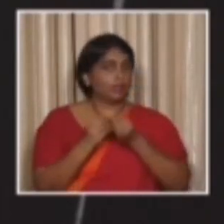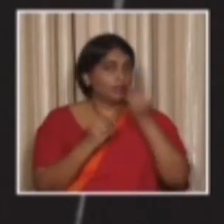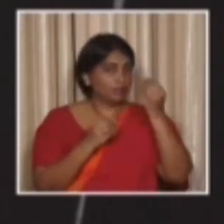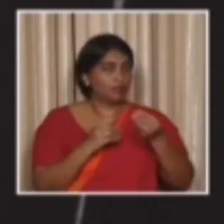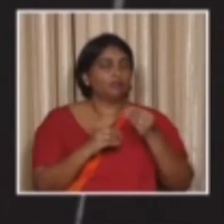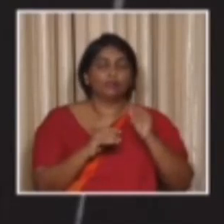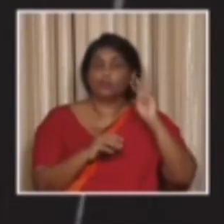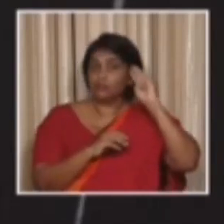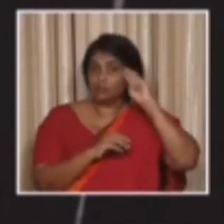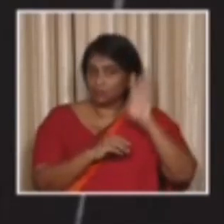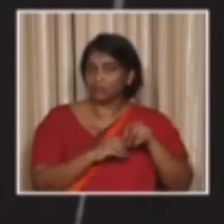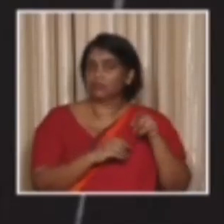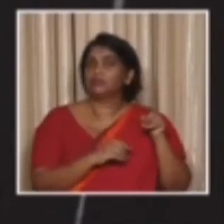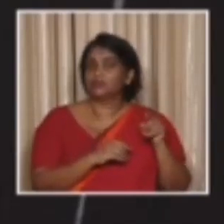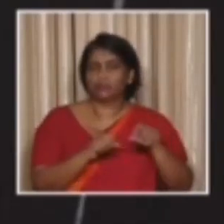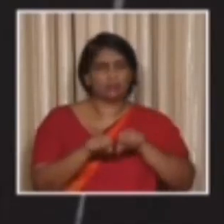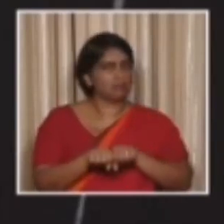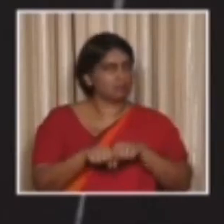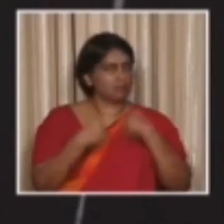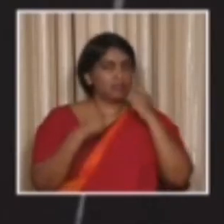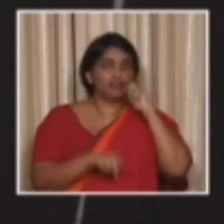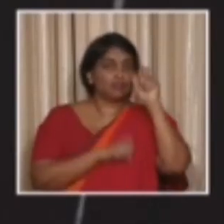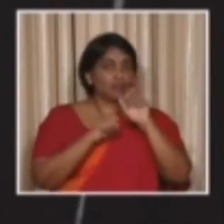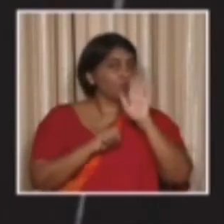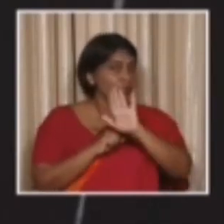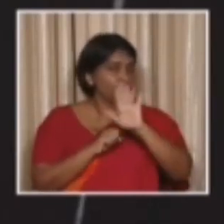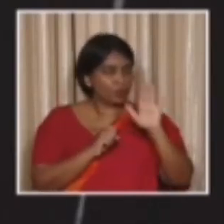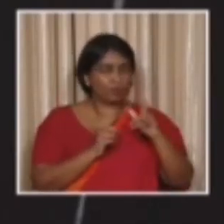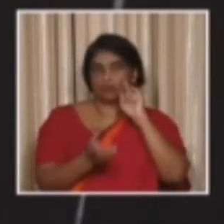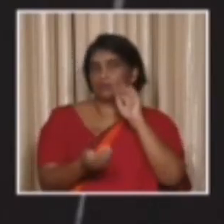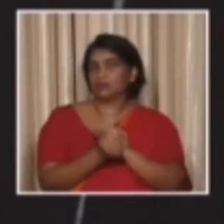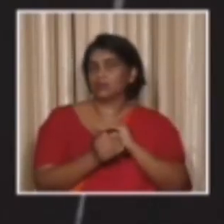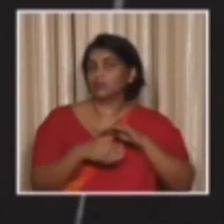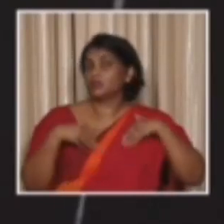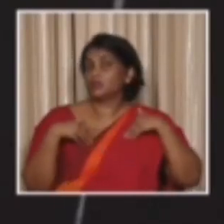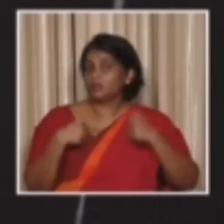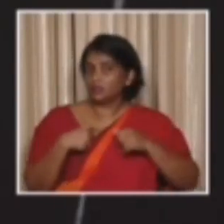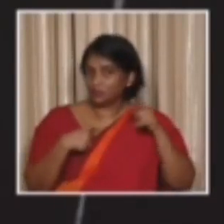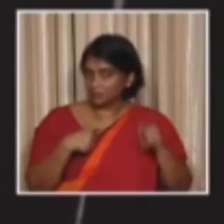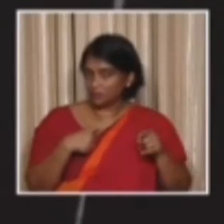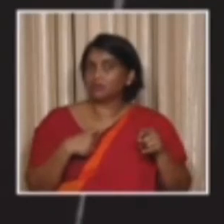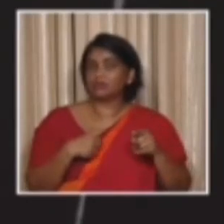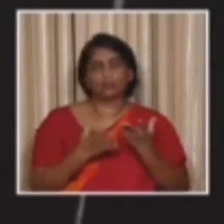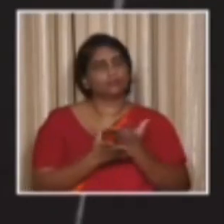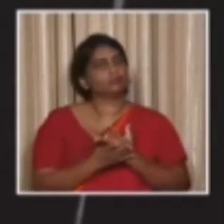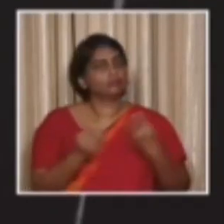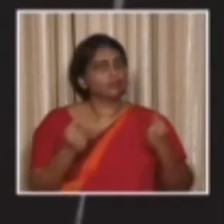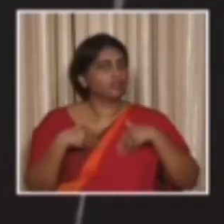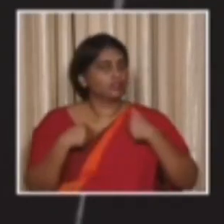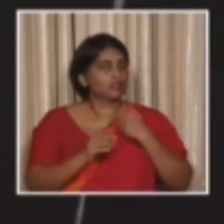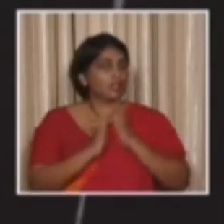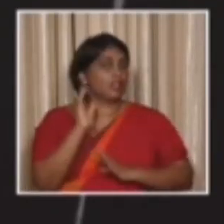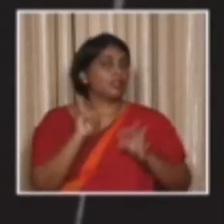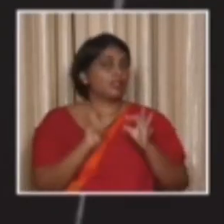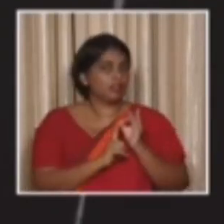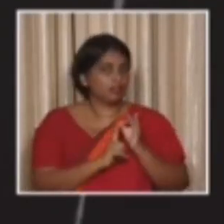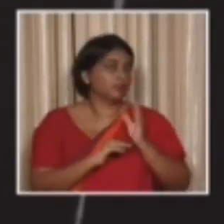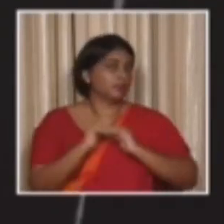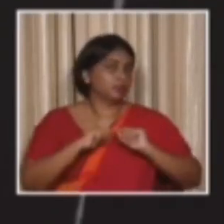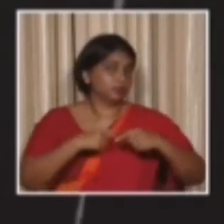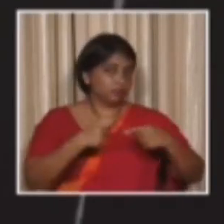தற்போது பாதிக்கப்பட்டுள்ளனர். மருந்து பற்றாக்குறை, விசேட வைத்தியர்கள் நாட்டை விட்டு வெளியேறுதல், தரமற்ற மருந்து கொள்வனவு